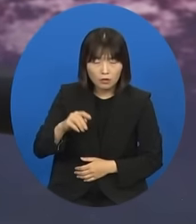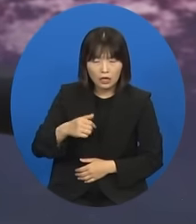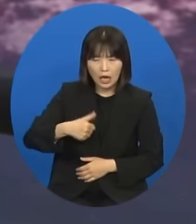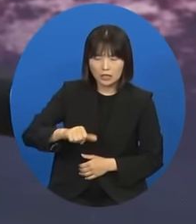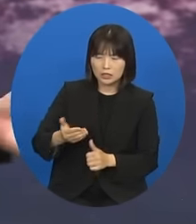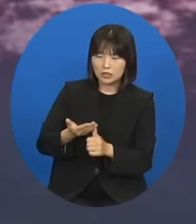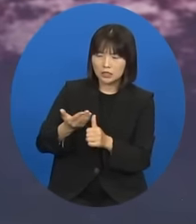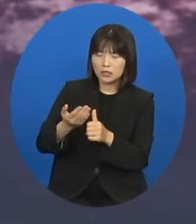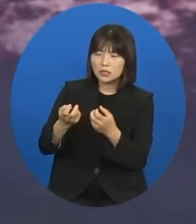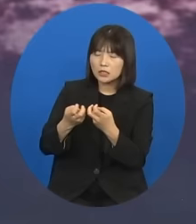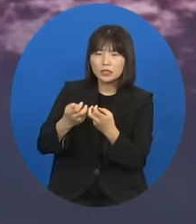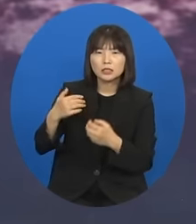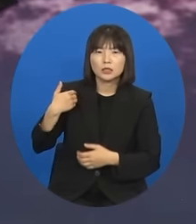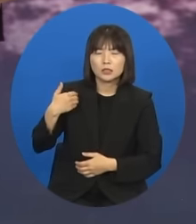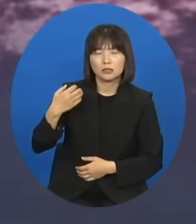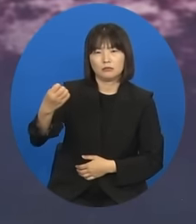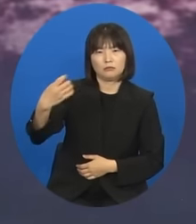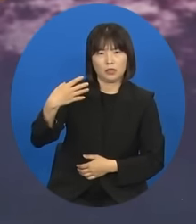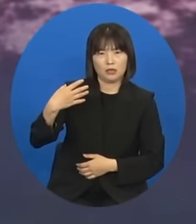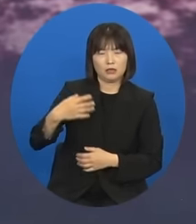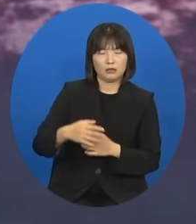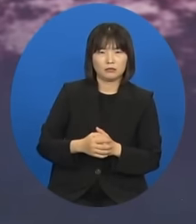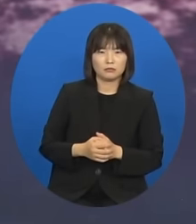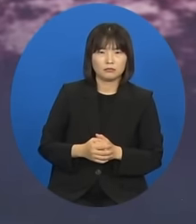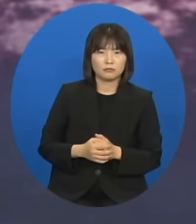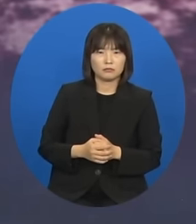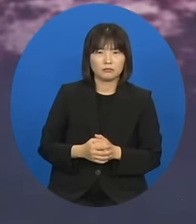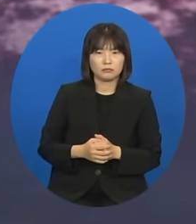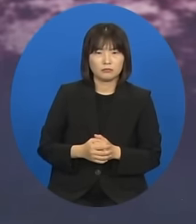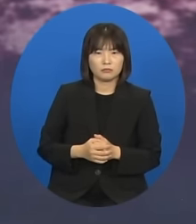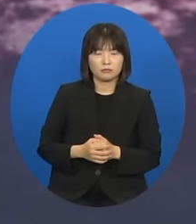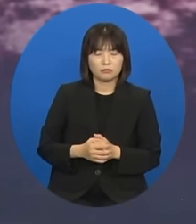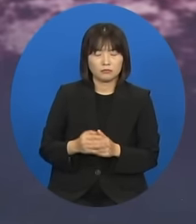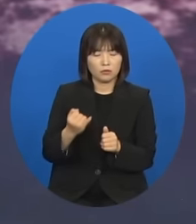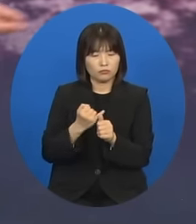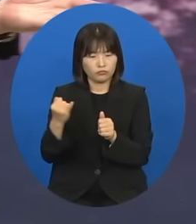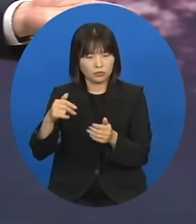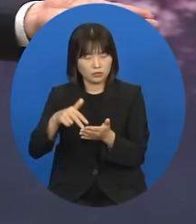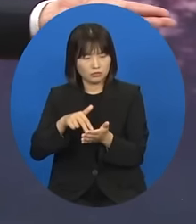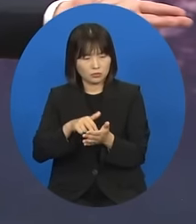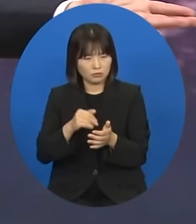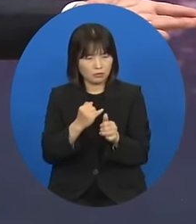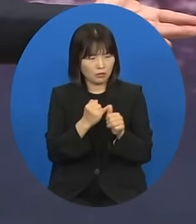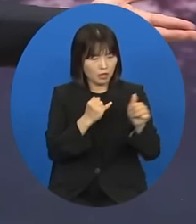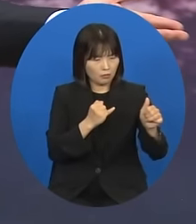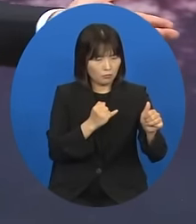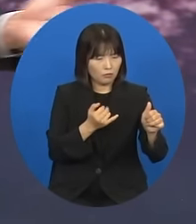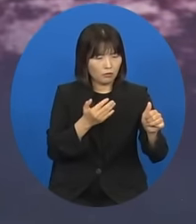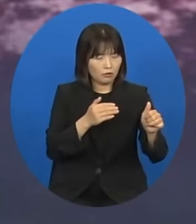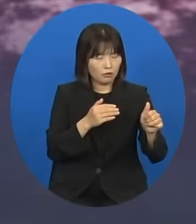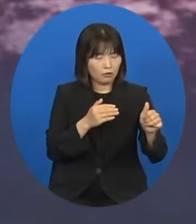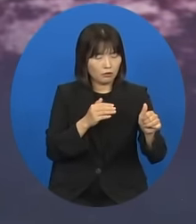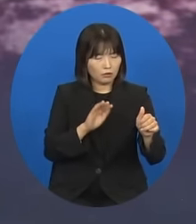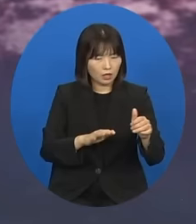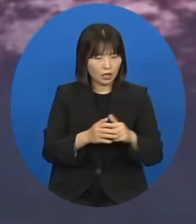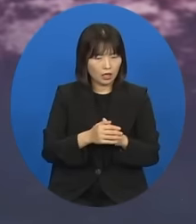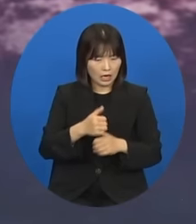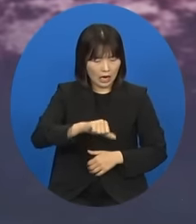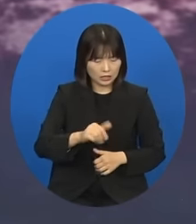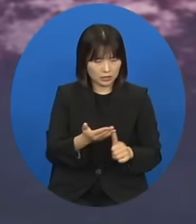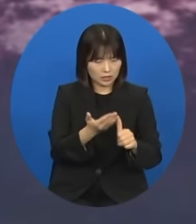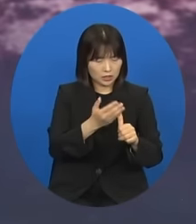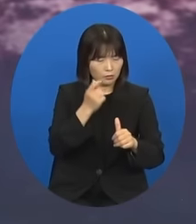모르겠대요 그 엄이 아내 입장에서는요 아니 남편이 돼 가지고 아버 거지가 돼 가지고 아들을 제대로 케를 못하니까 답답하죠